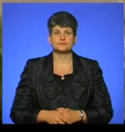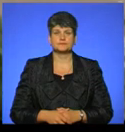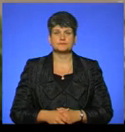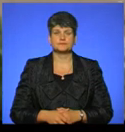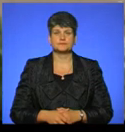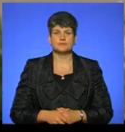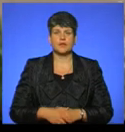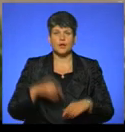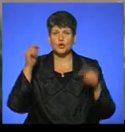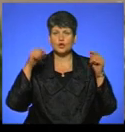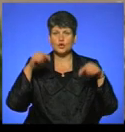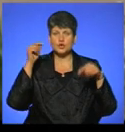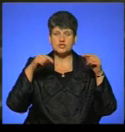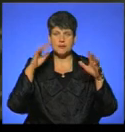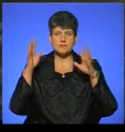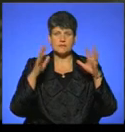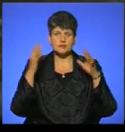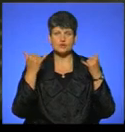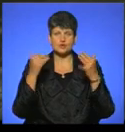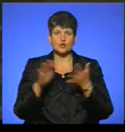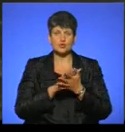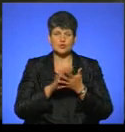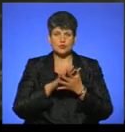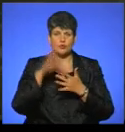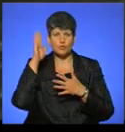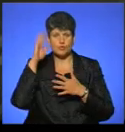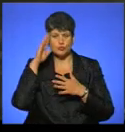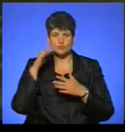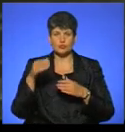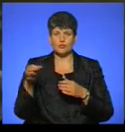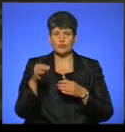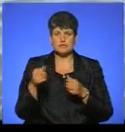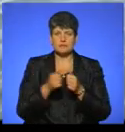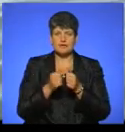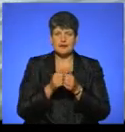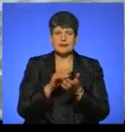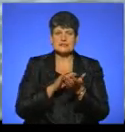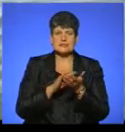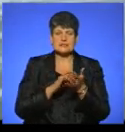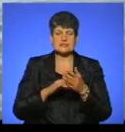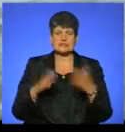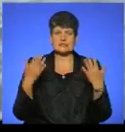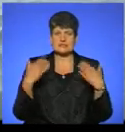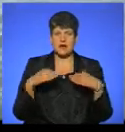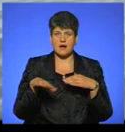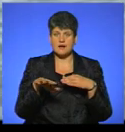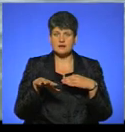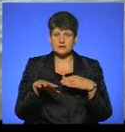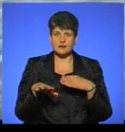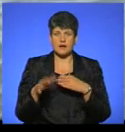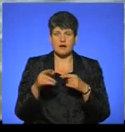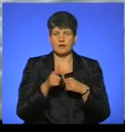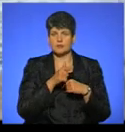Дощем і вітром сьогодні очистило воду в ставку на Циганці. Але протягом вихідних, розповів Олексій Нижегородов, вода була